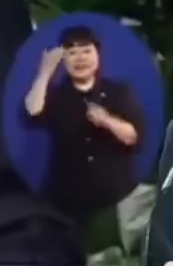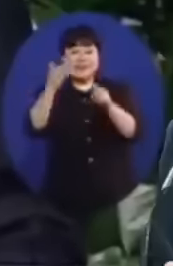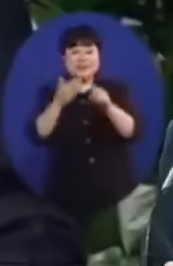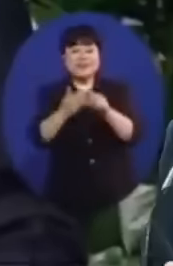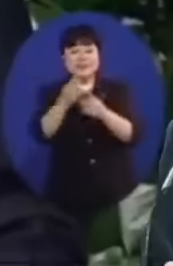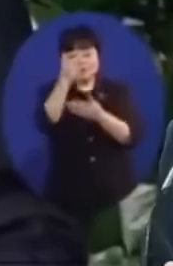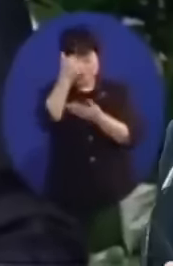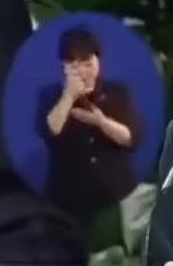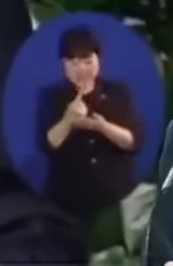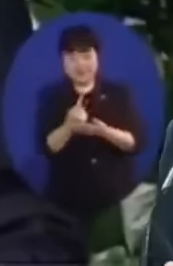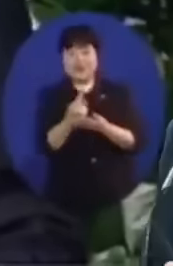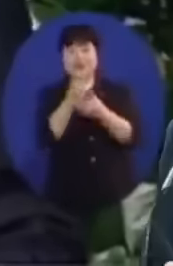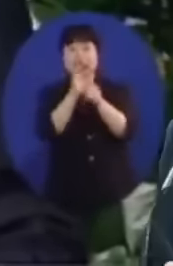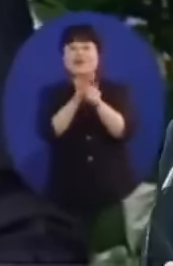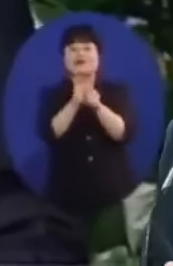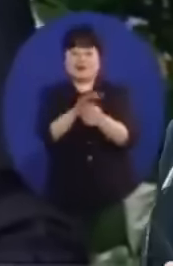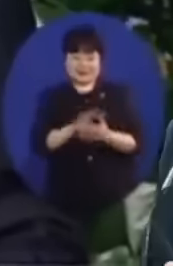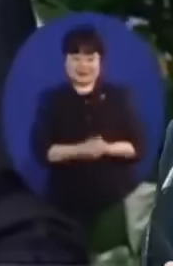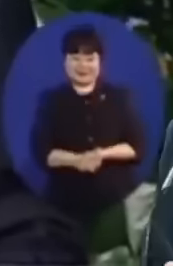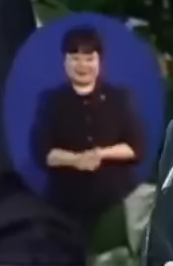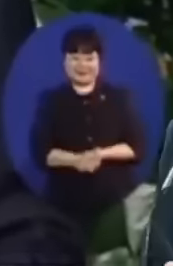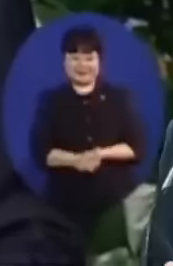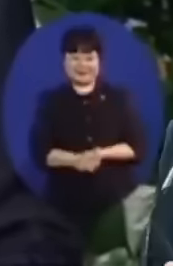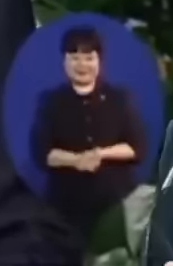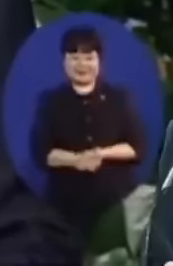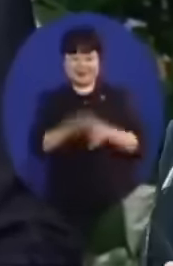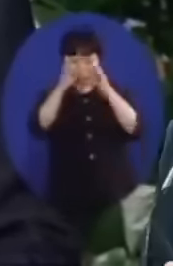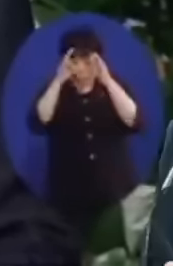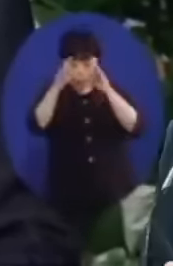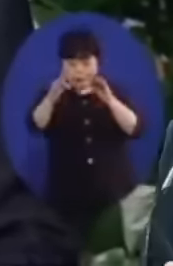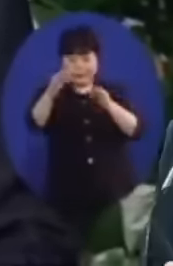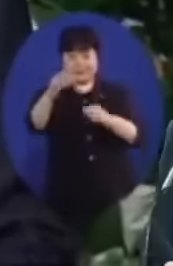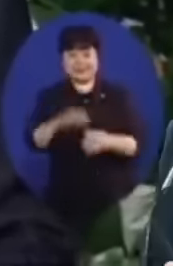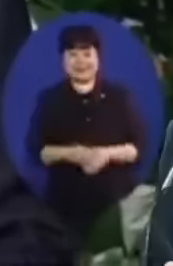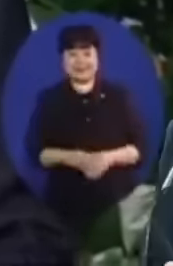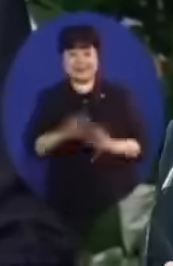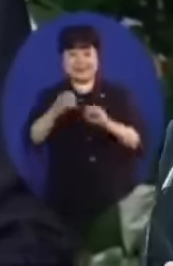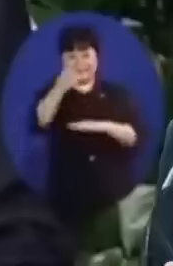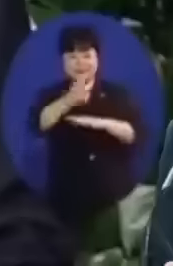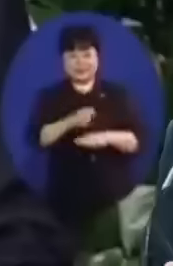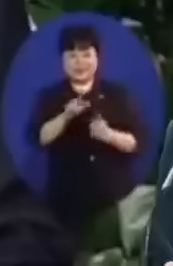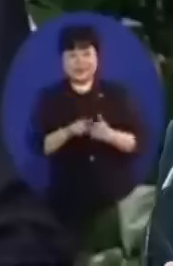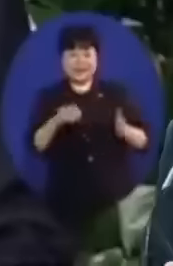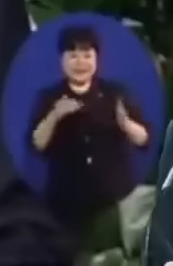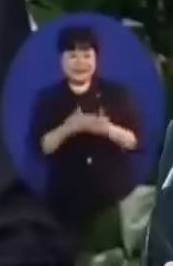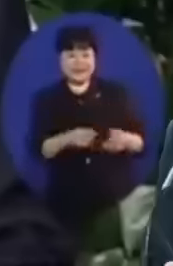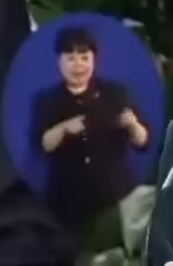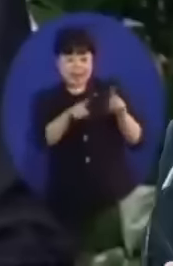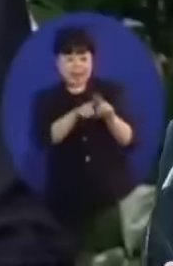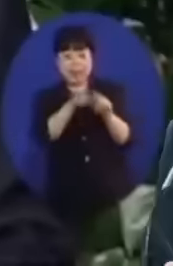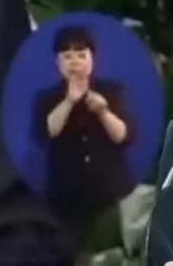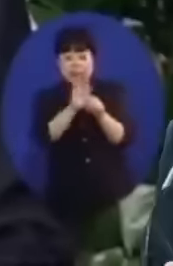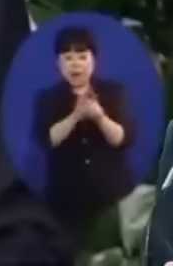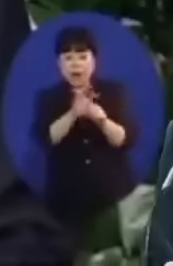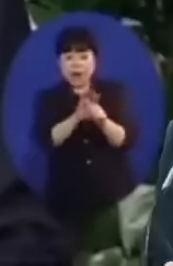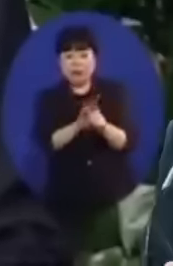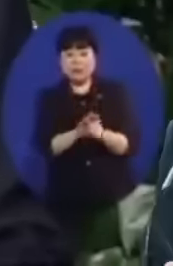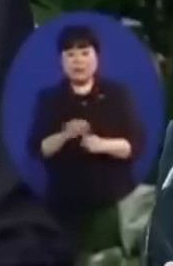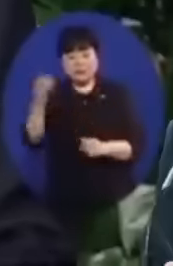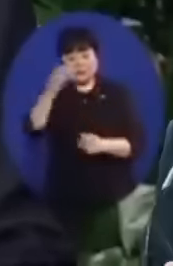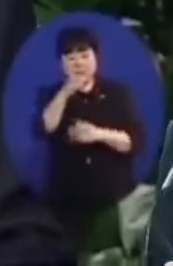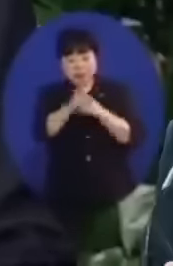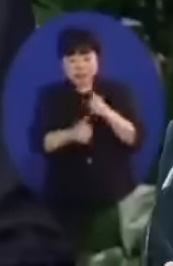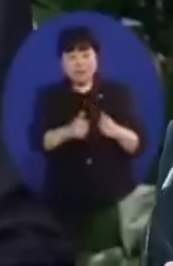성령 하나님께서 와서 역사하는 것입니다. 볼지어다 내 생사 끝나까지 항상 너와 함께 계시는 것은 성령